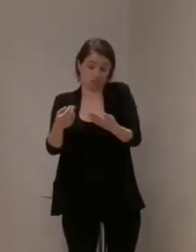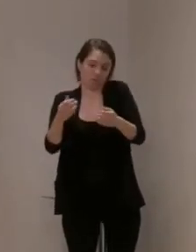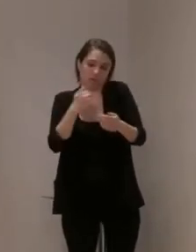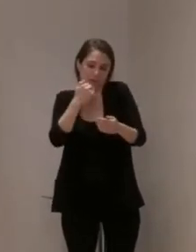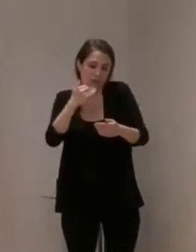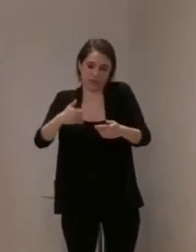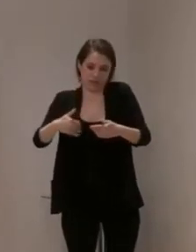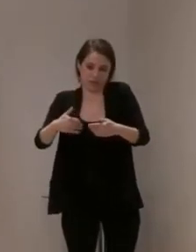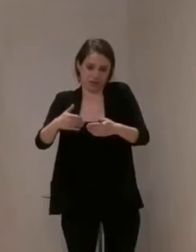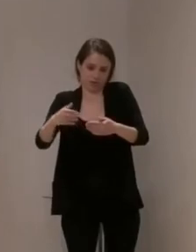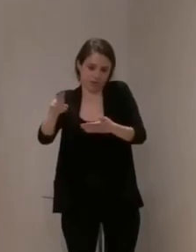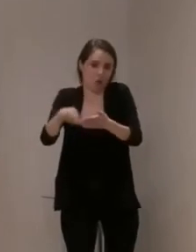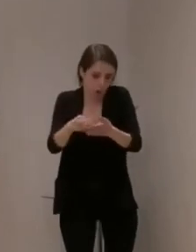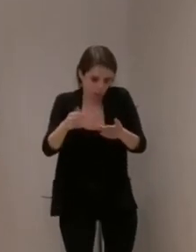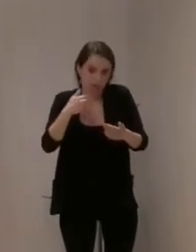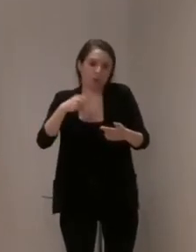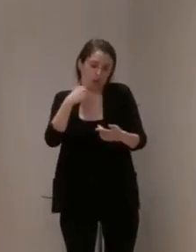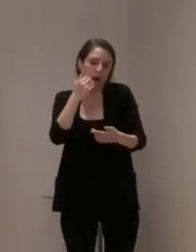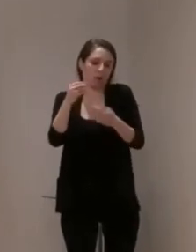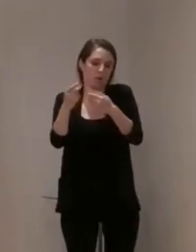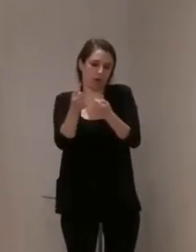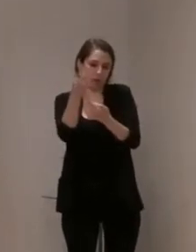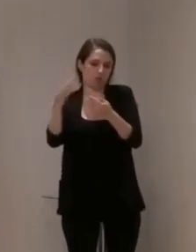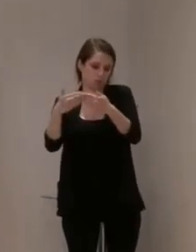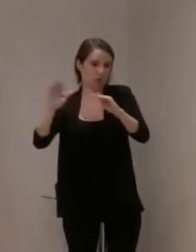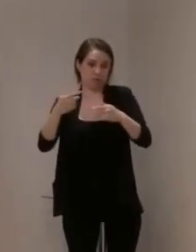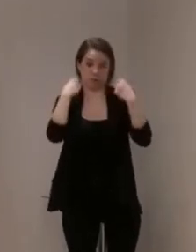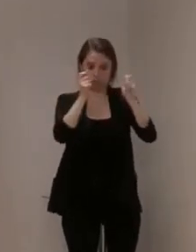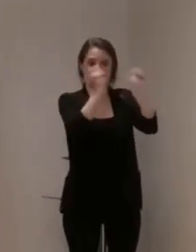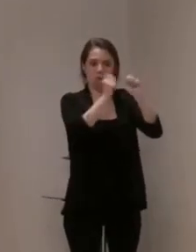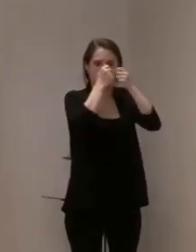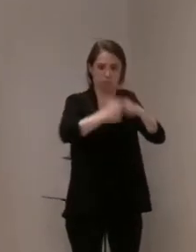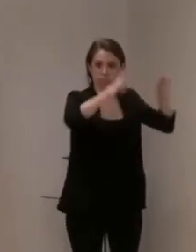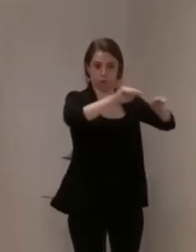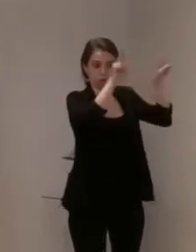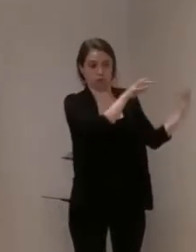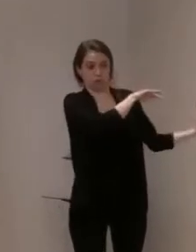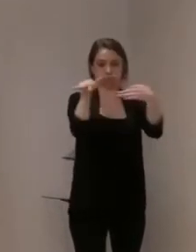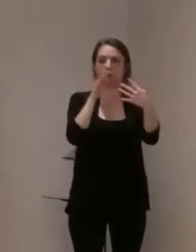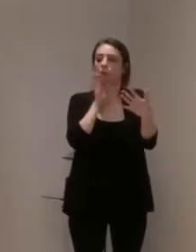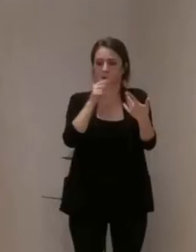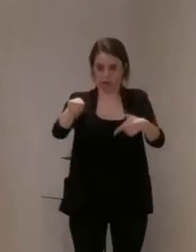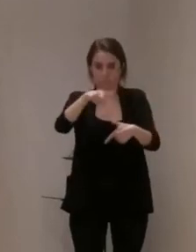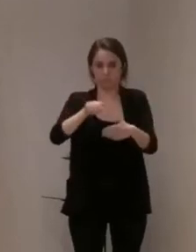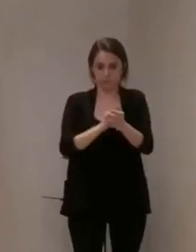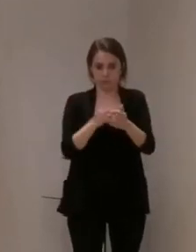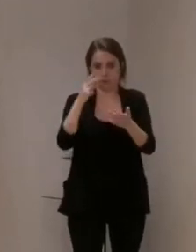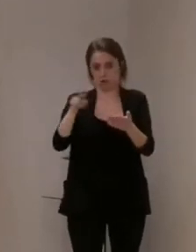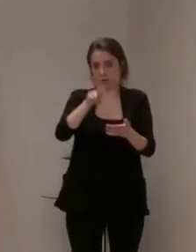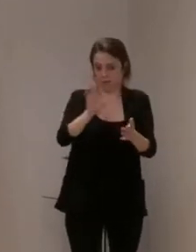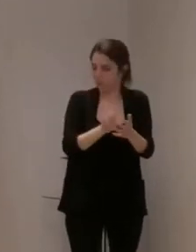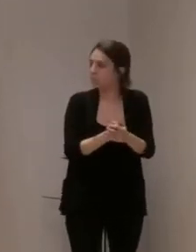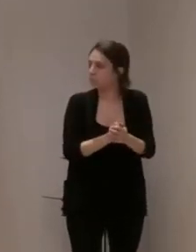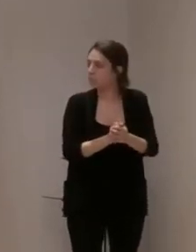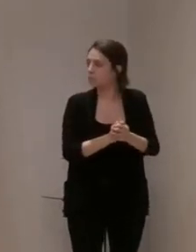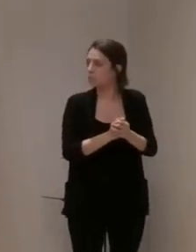amb els tres del Frac, ni amb l'altra dreta que es van carregar. el 75. O sigui, el 70, tot aquest